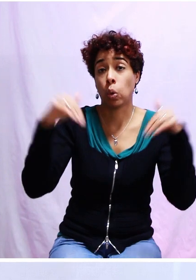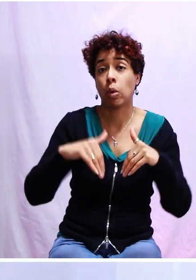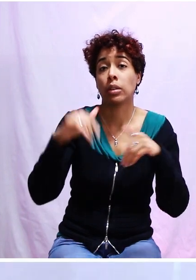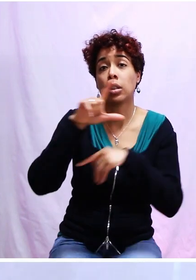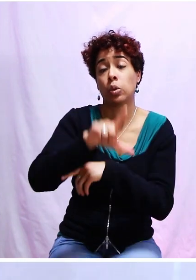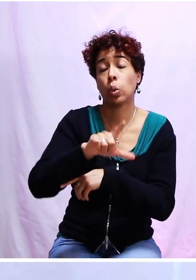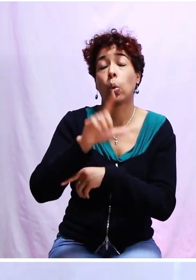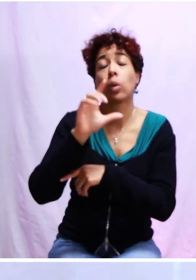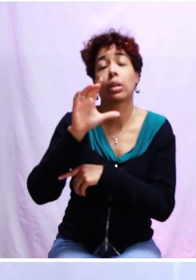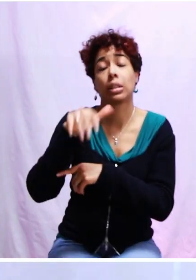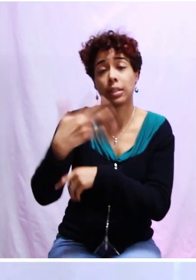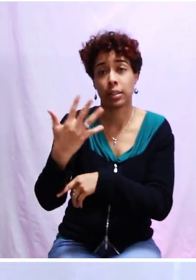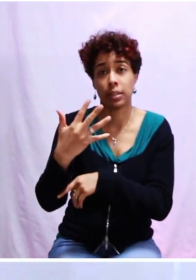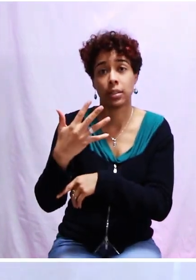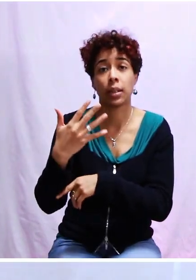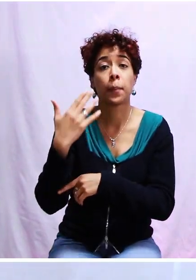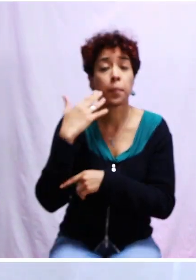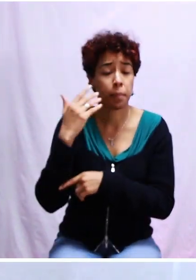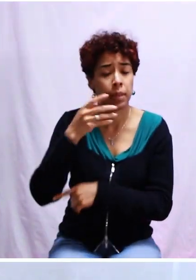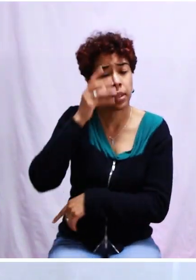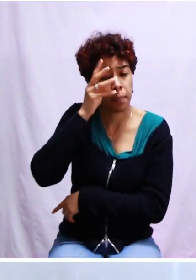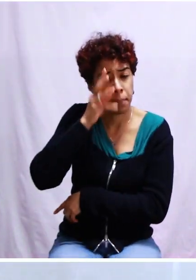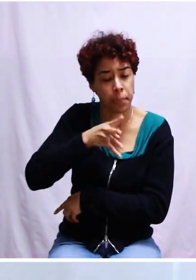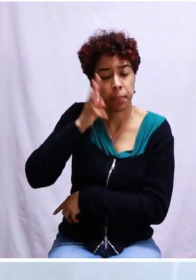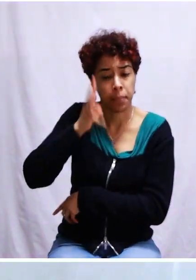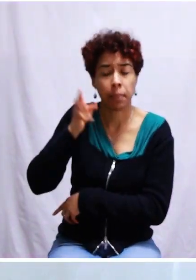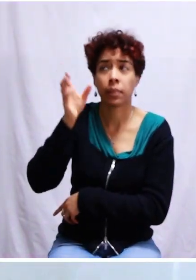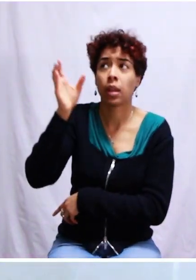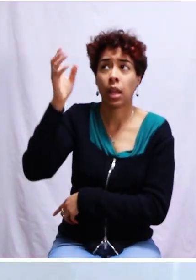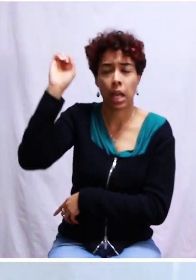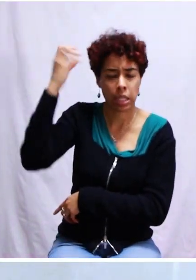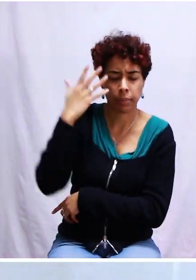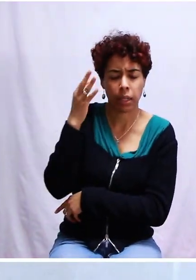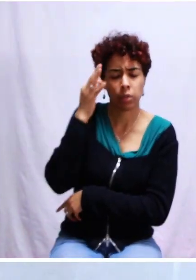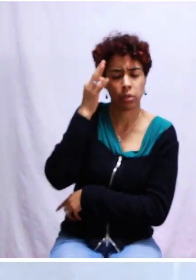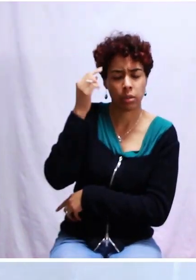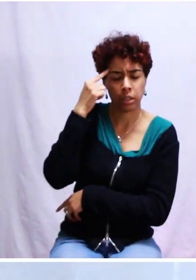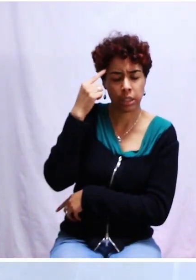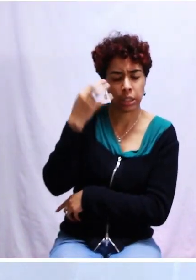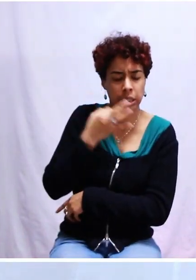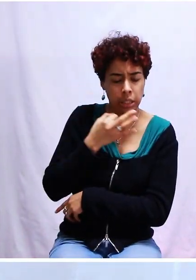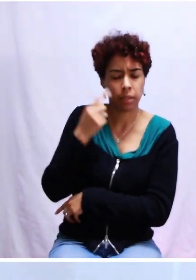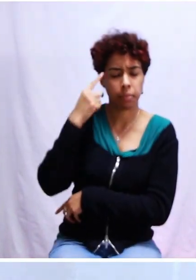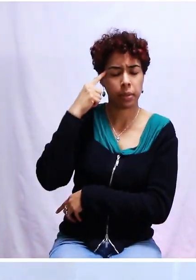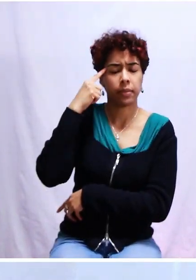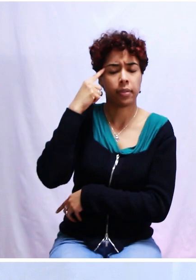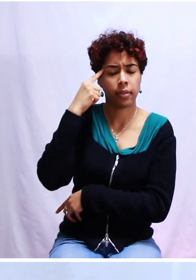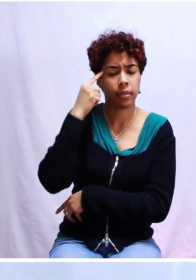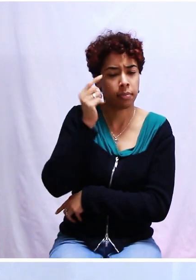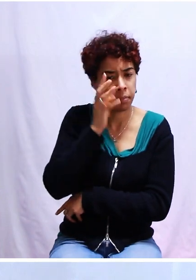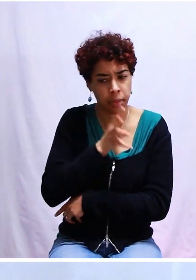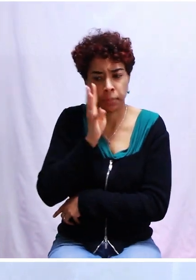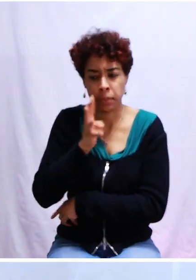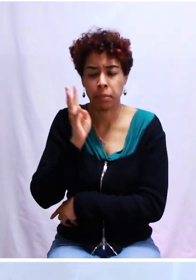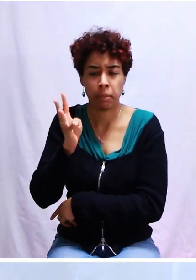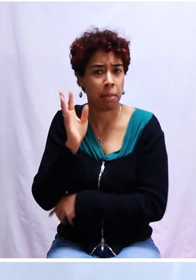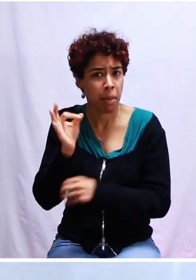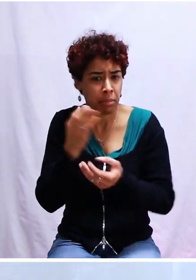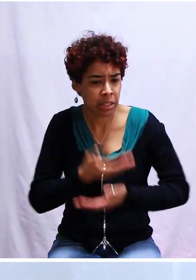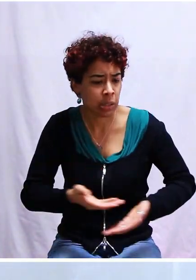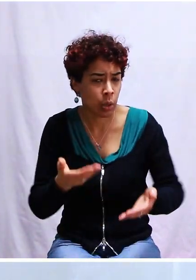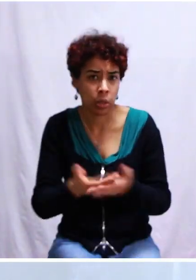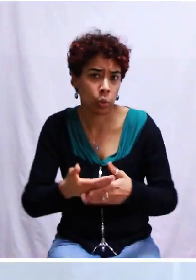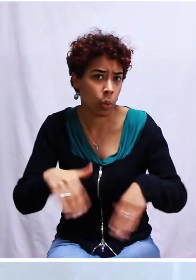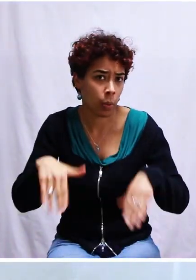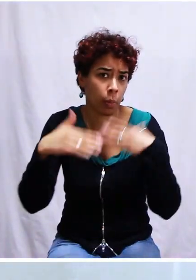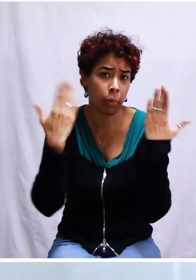discerne toutes choses. C'est-à-dire que si on apprend à écouter ce que l'Esprit nous dit à ce moment-là, dans telle ou telle situation, que ça soit dans n'importe quelle